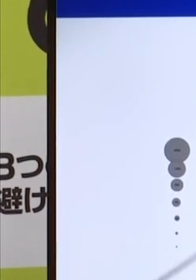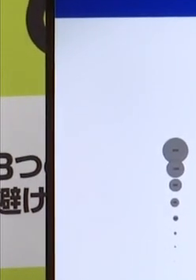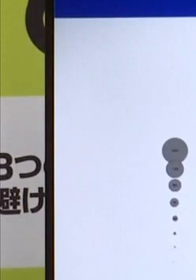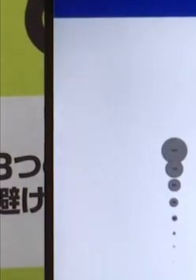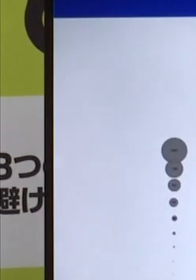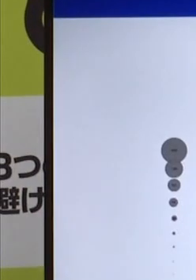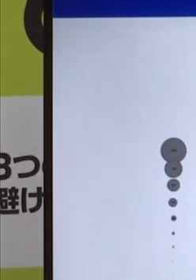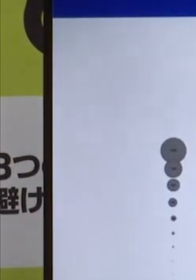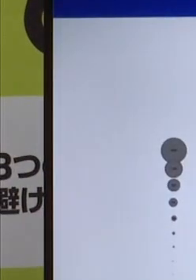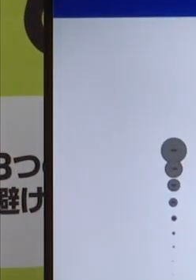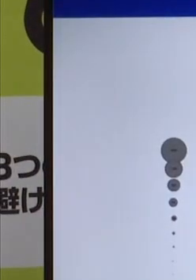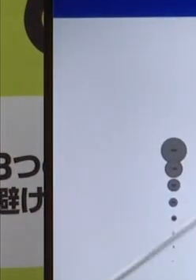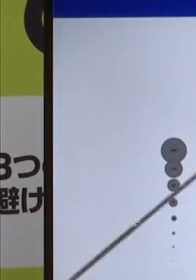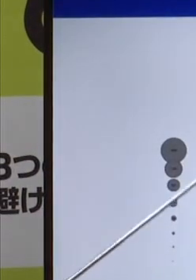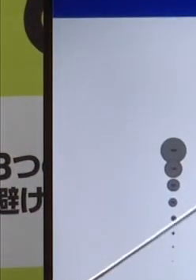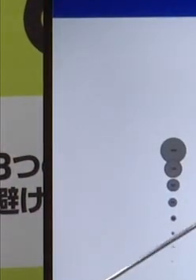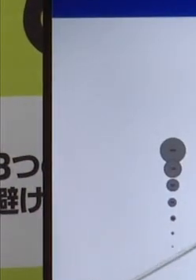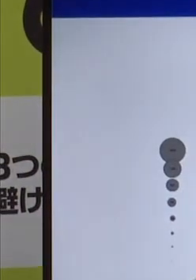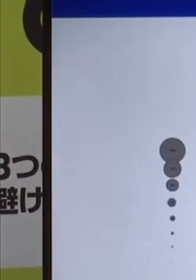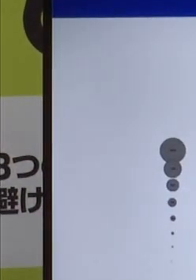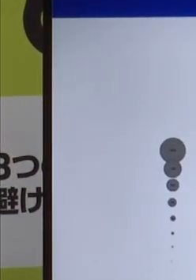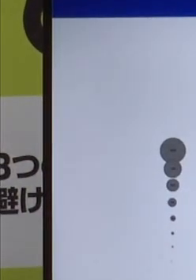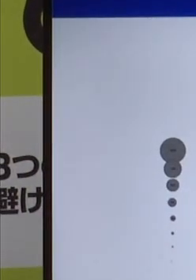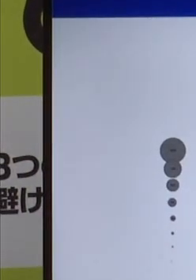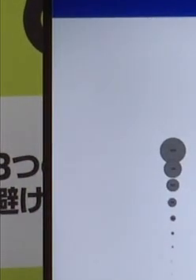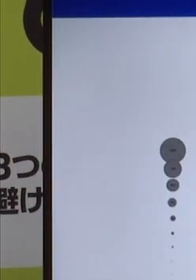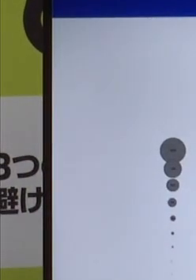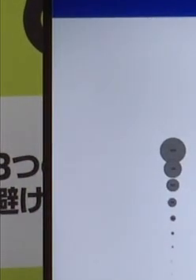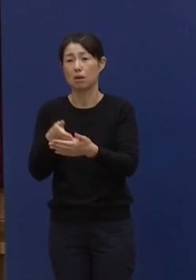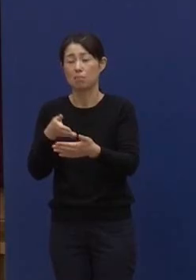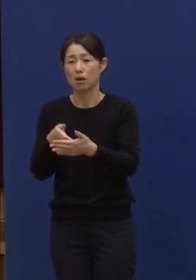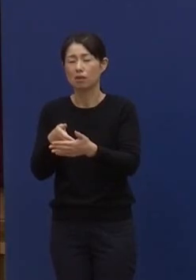染力が強いことが分かったということです。